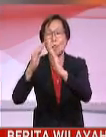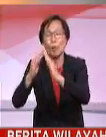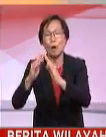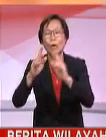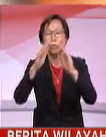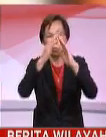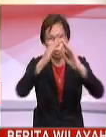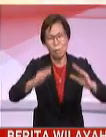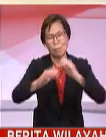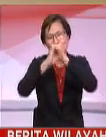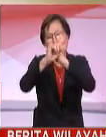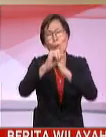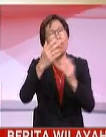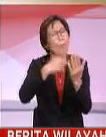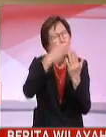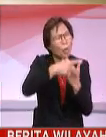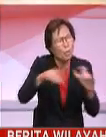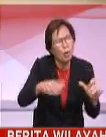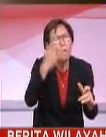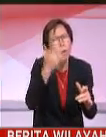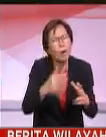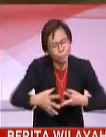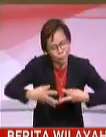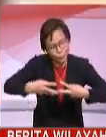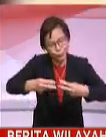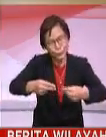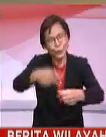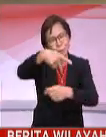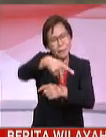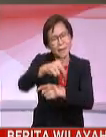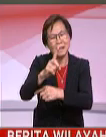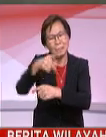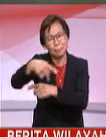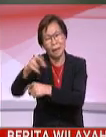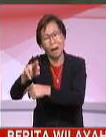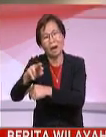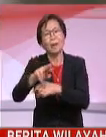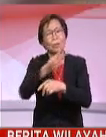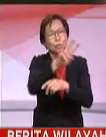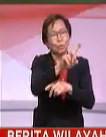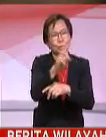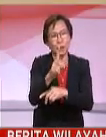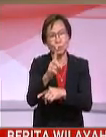Inisiatif diambil bertujuan melancarkan perjalanan PDPR